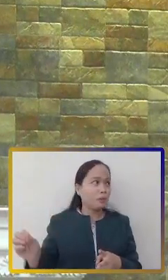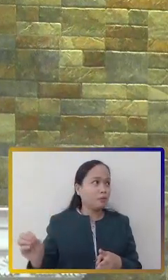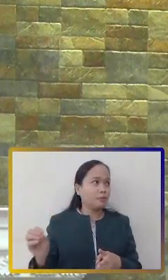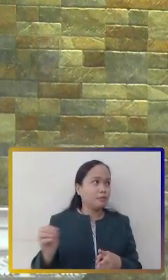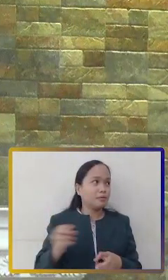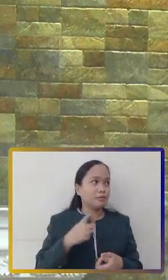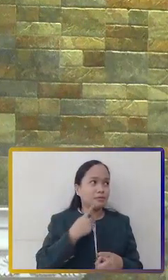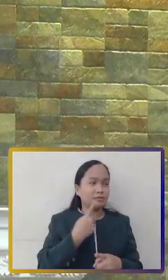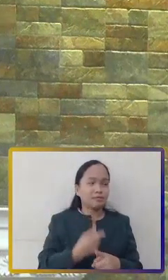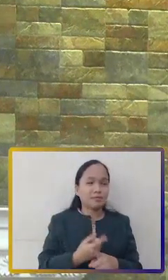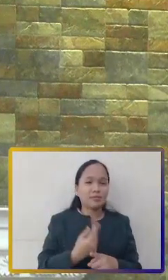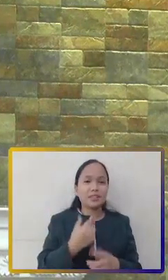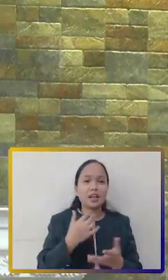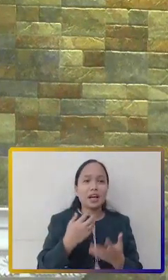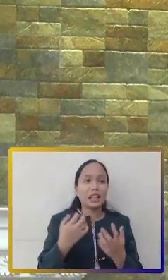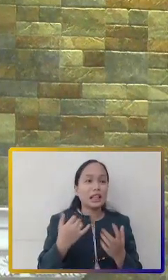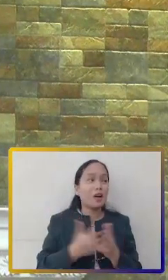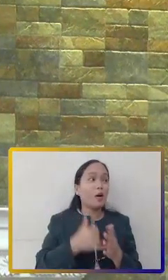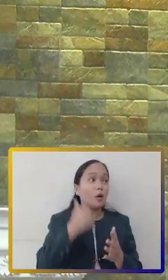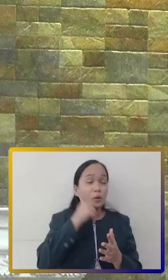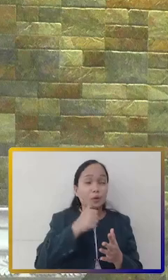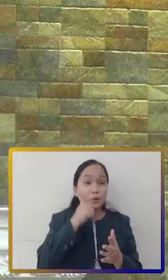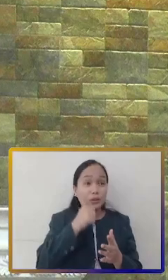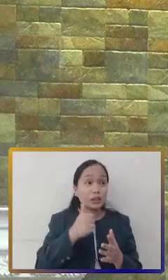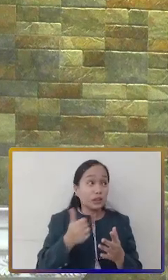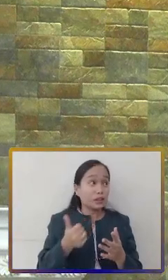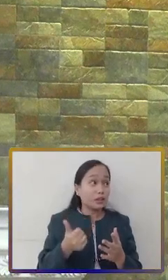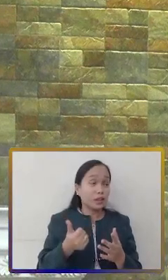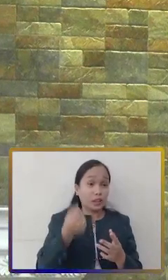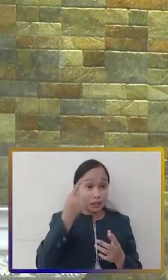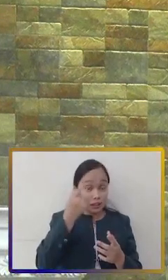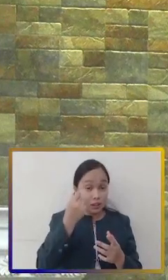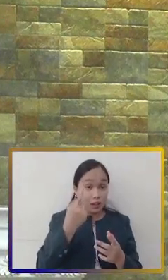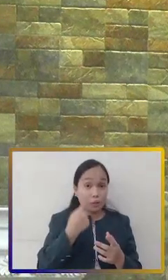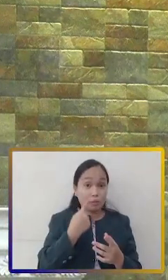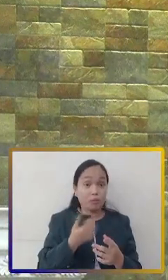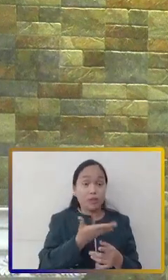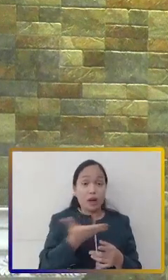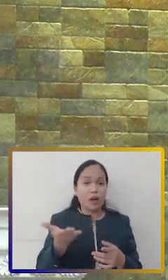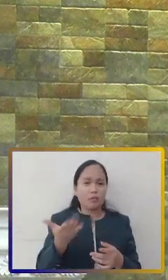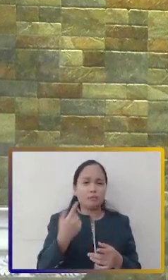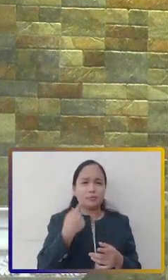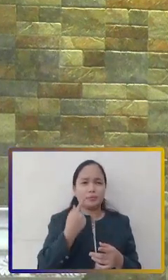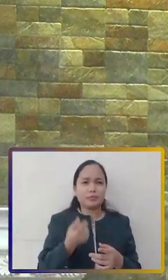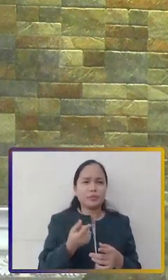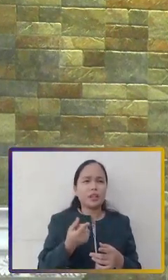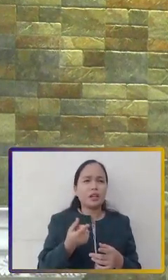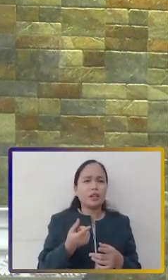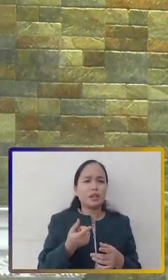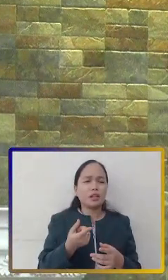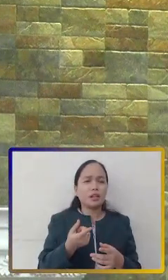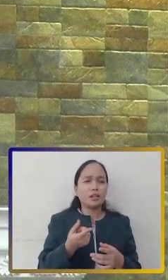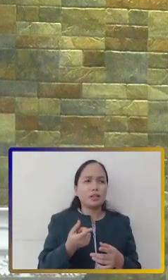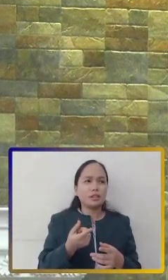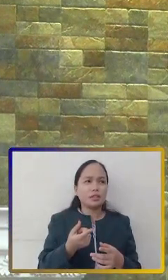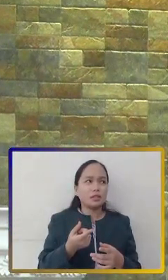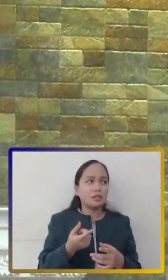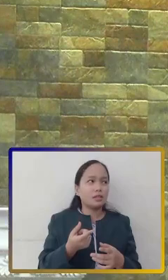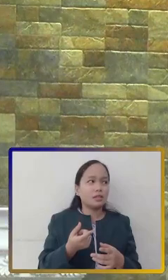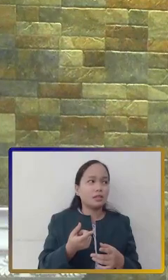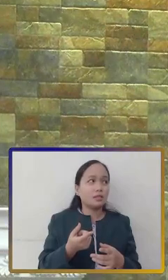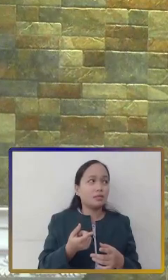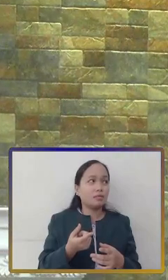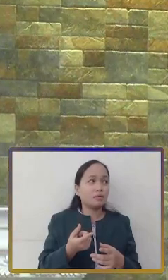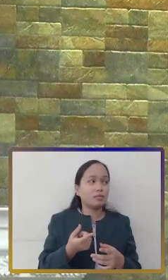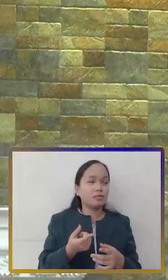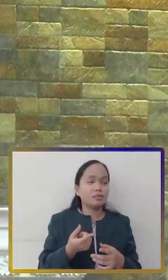responsibility. It also comes with great responsibility. Naalala ko lang kanina si Roy, yung pinag-uusapan natin, sabi nga po ni Pastor Hill, ito